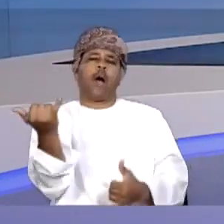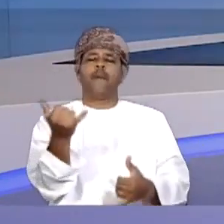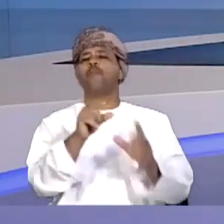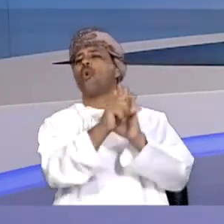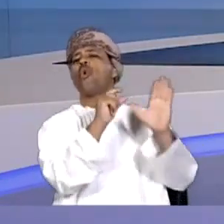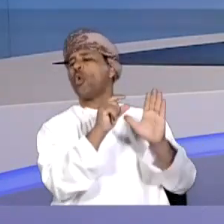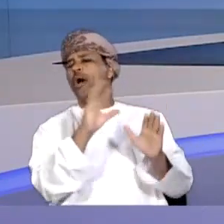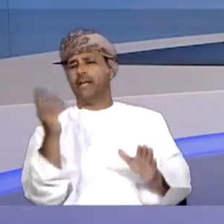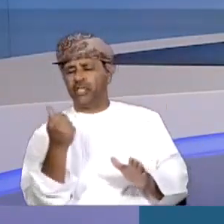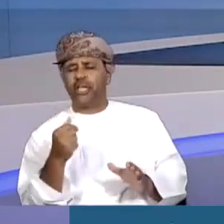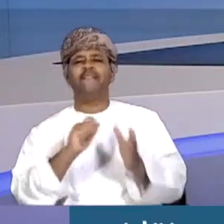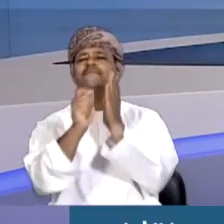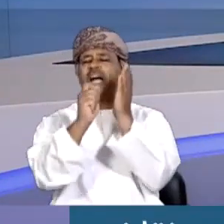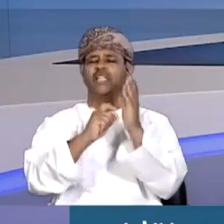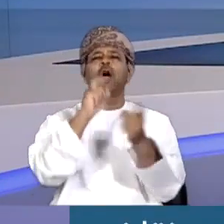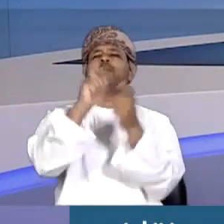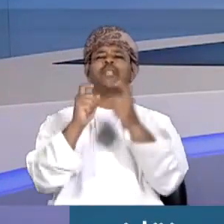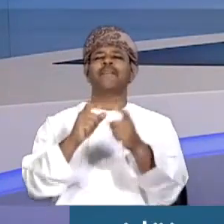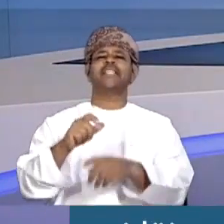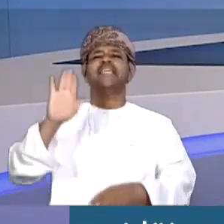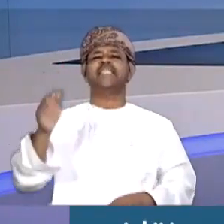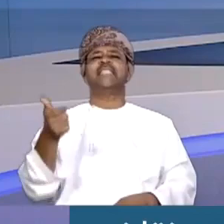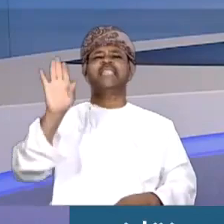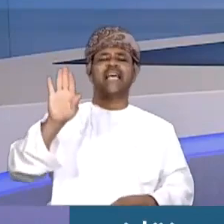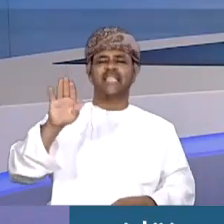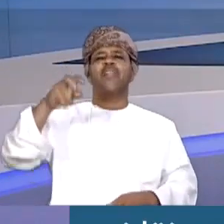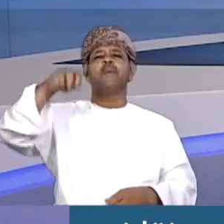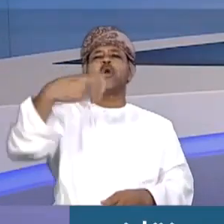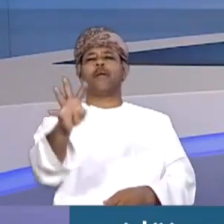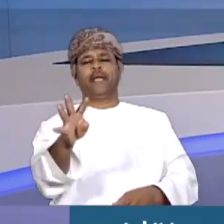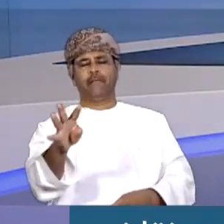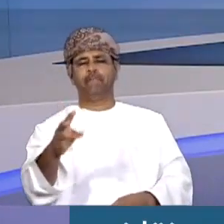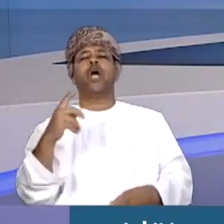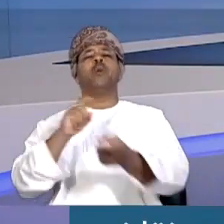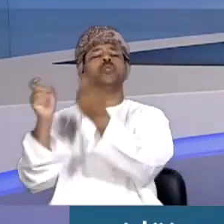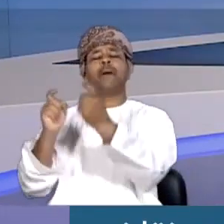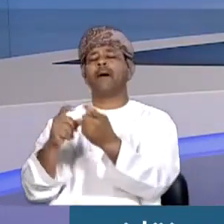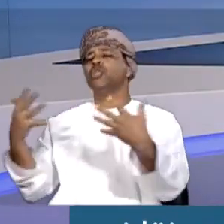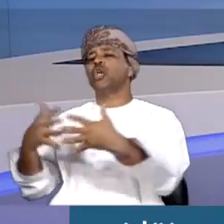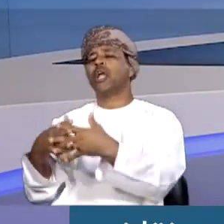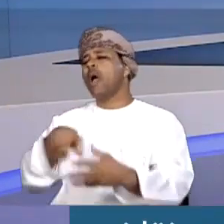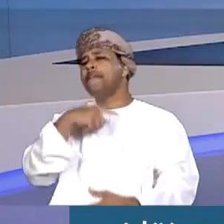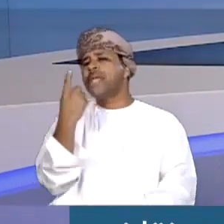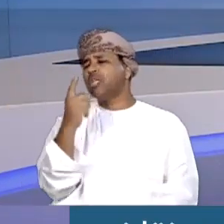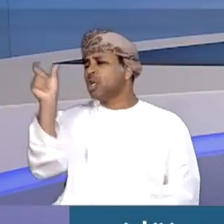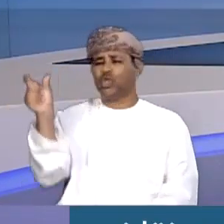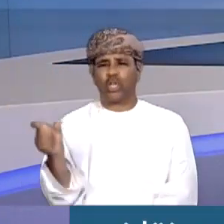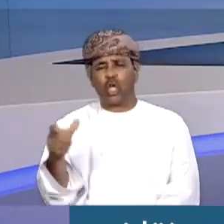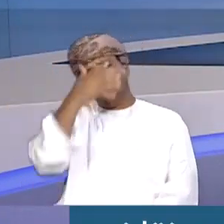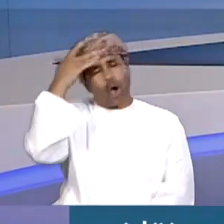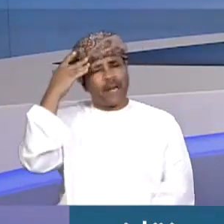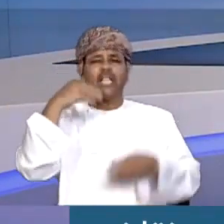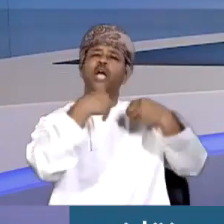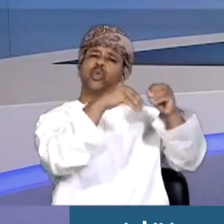محاور فعاليات مسابقة ساس 48. المسابقة يشارك فيها 100 من المطورين وخبراء